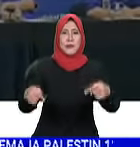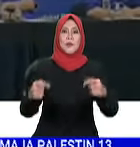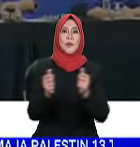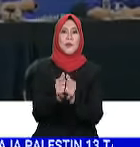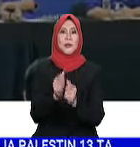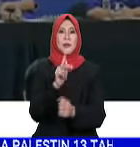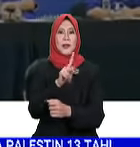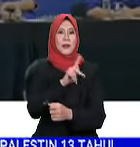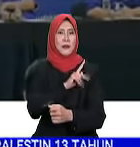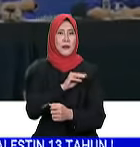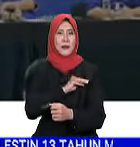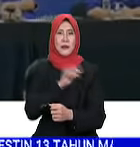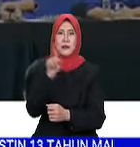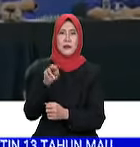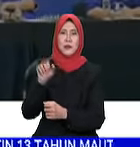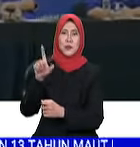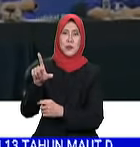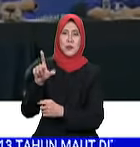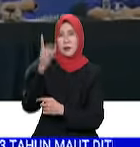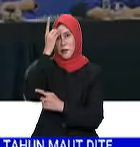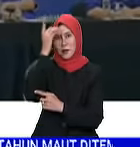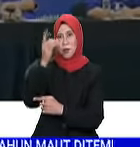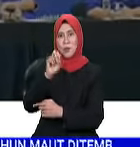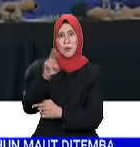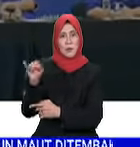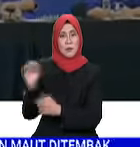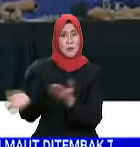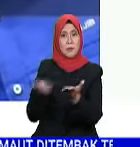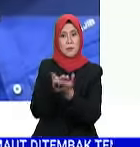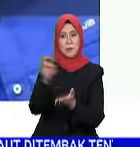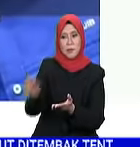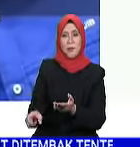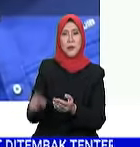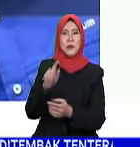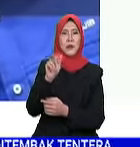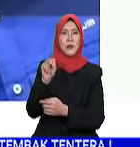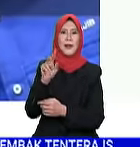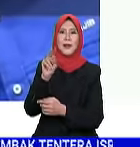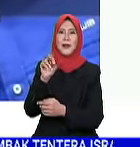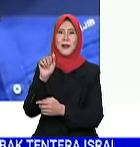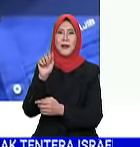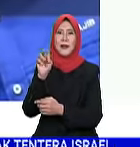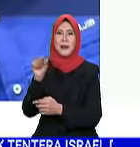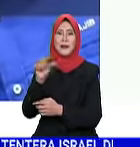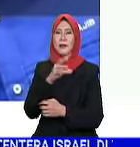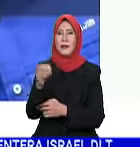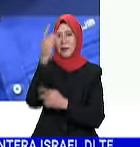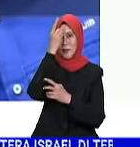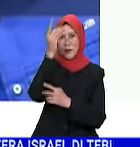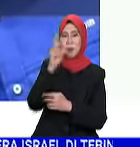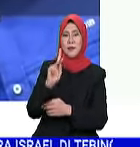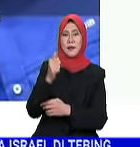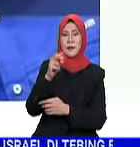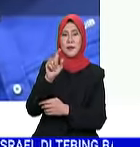bekas Ketua Menteri Melaka iaitu Zulkifli Datuk Seri Muhammad Zin yang dicalonkan di Dun Tabuh Nanning dan Datuk Khairiah